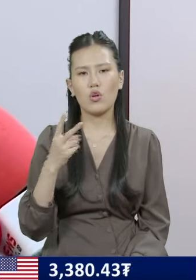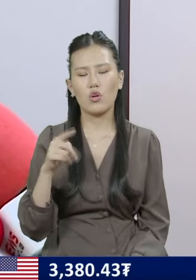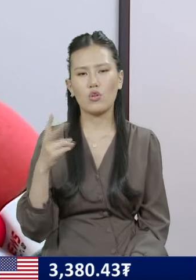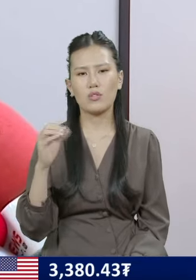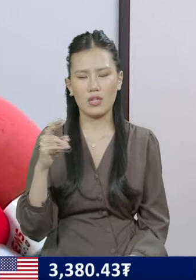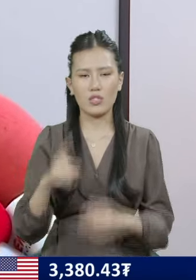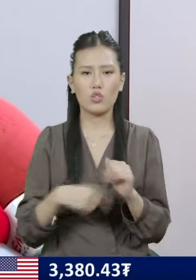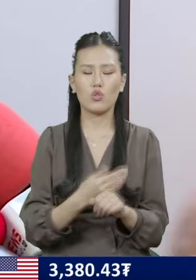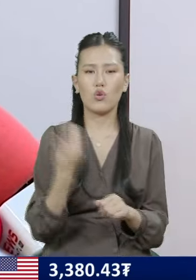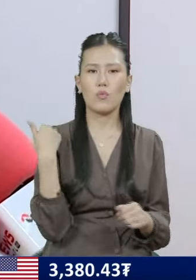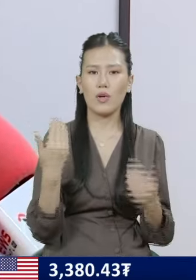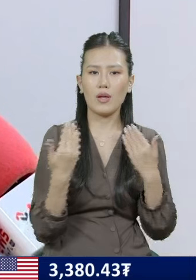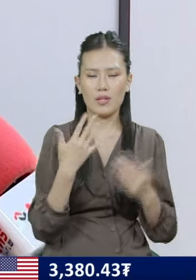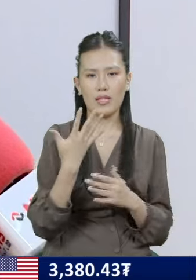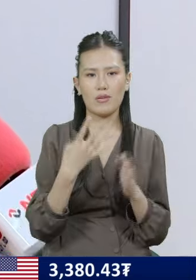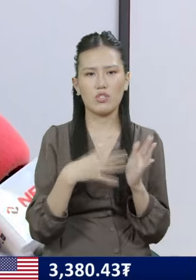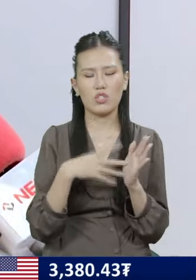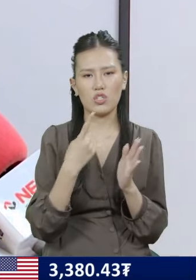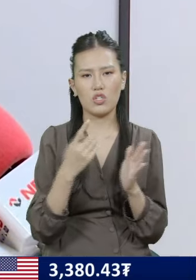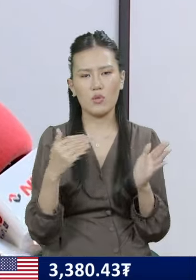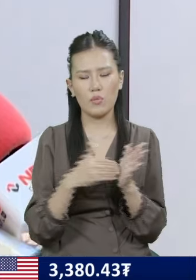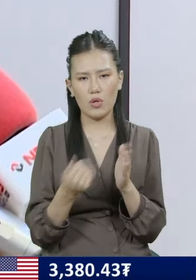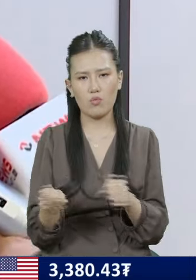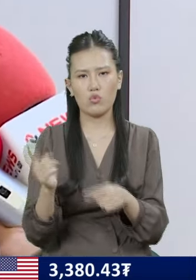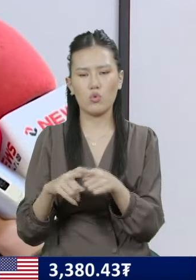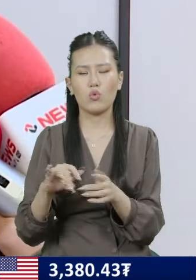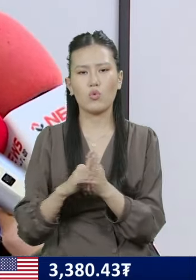үеэсээ одоо 591,000 төгрөг буюу